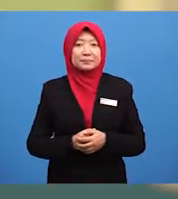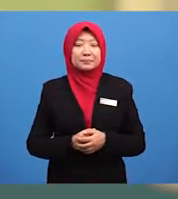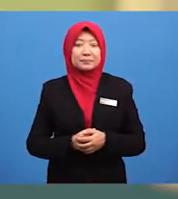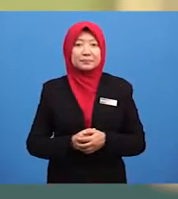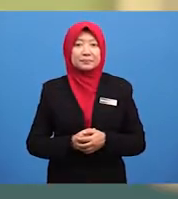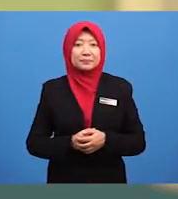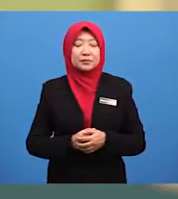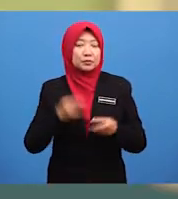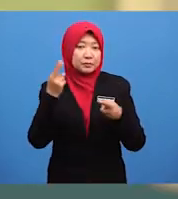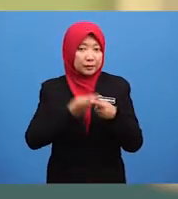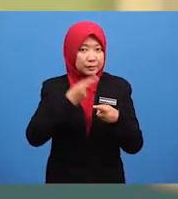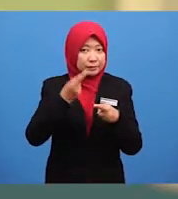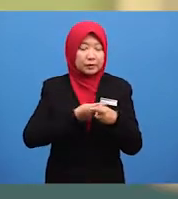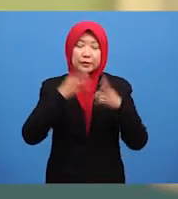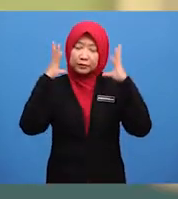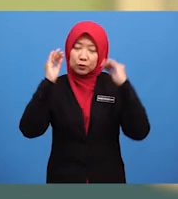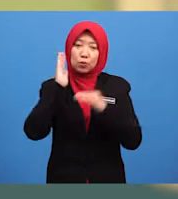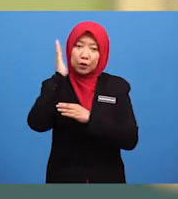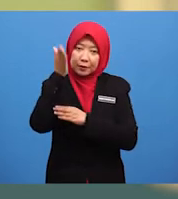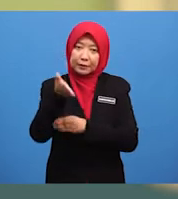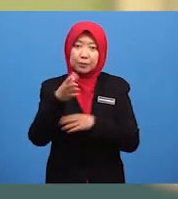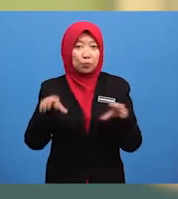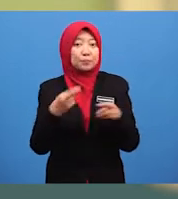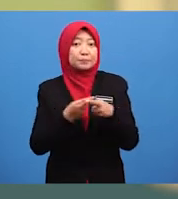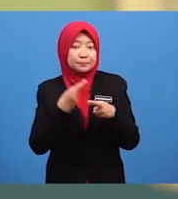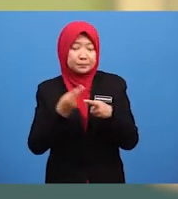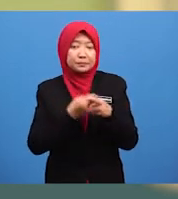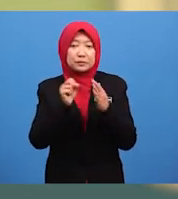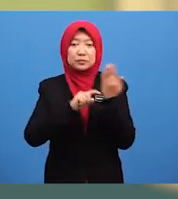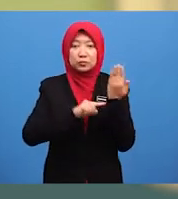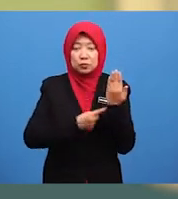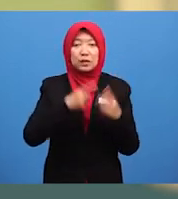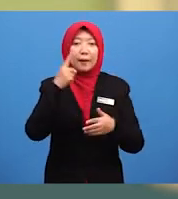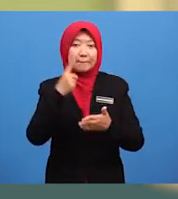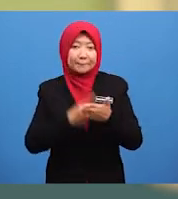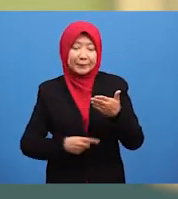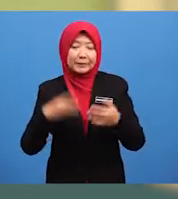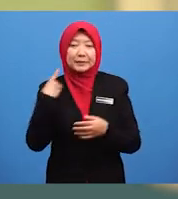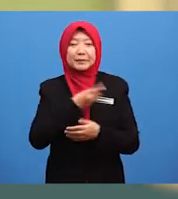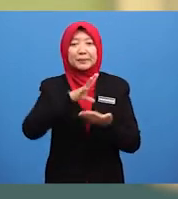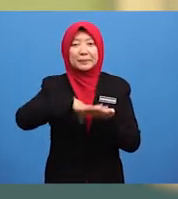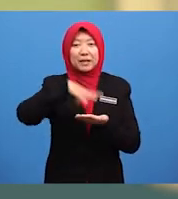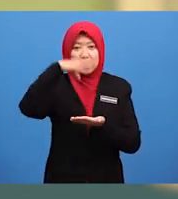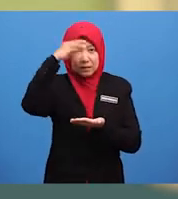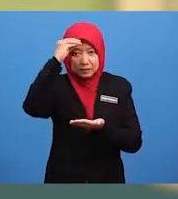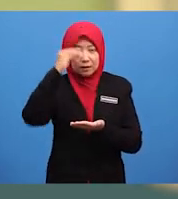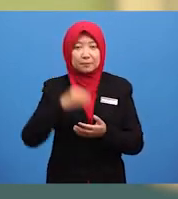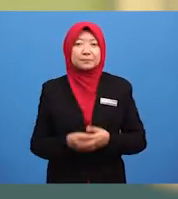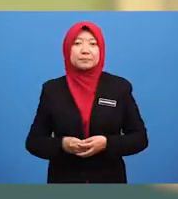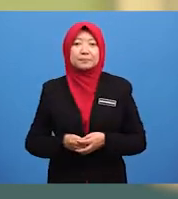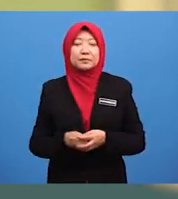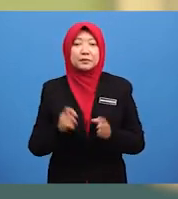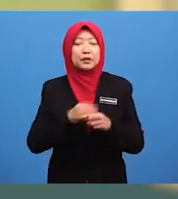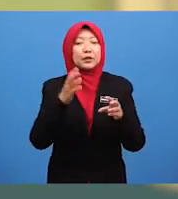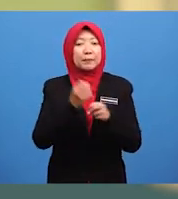Sebagai kesimpulan, cikgu akan rumuskan semula apa yang telah kita pelajari iaitu